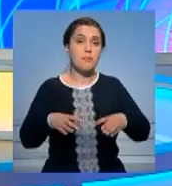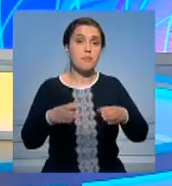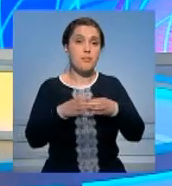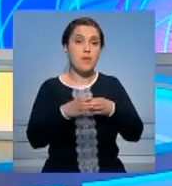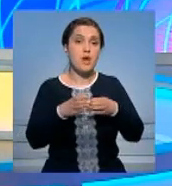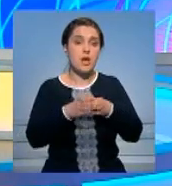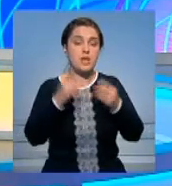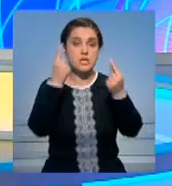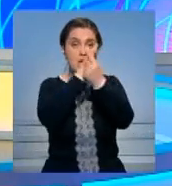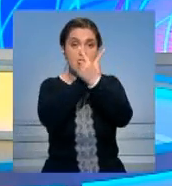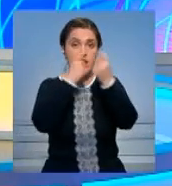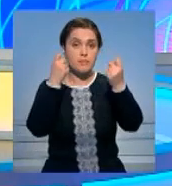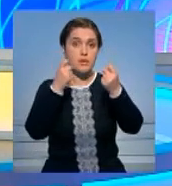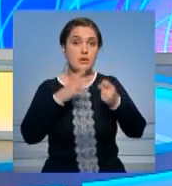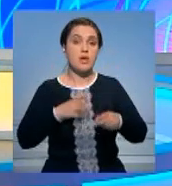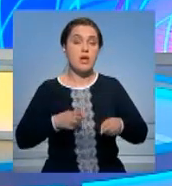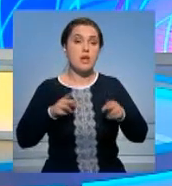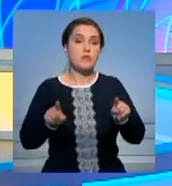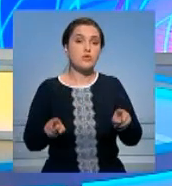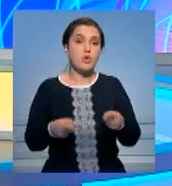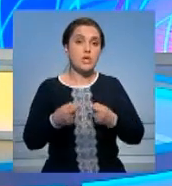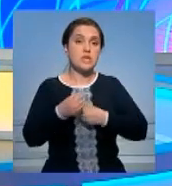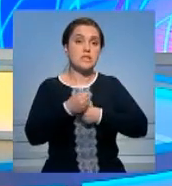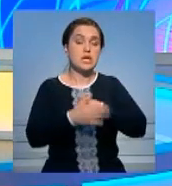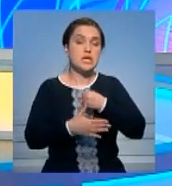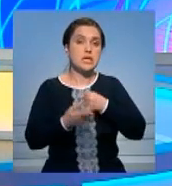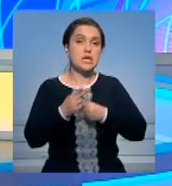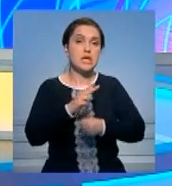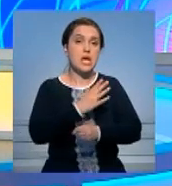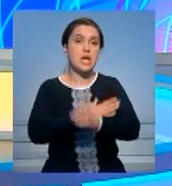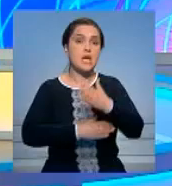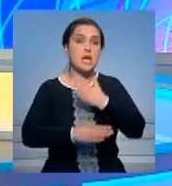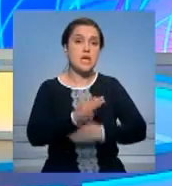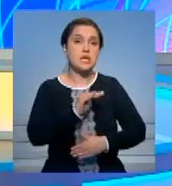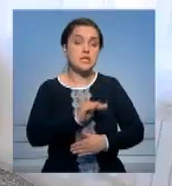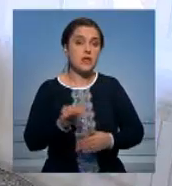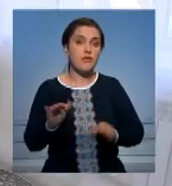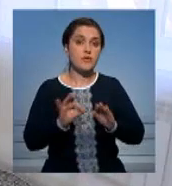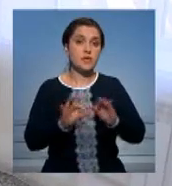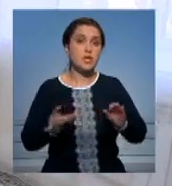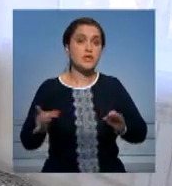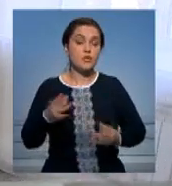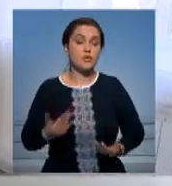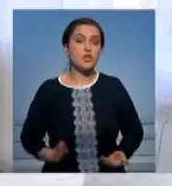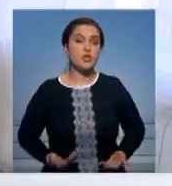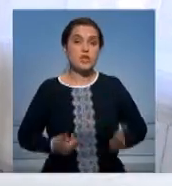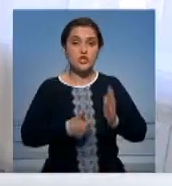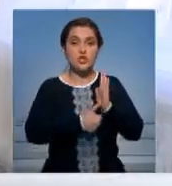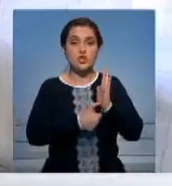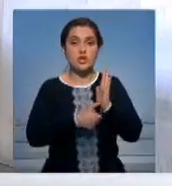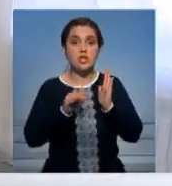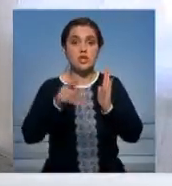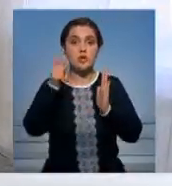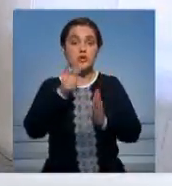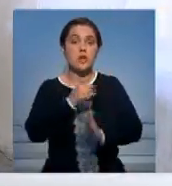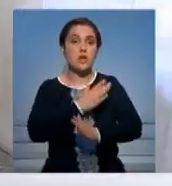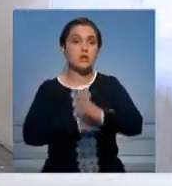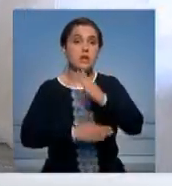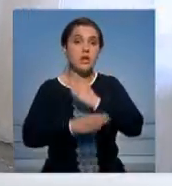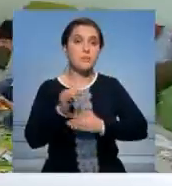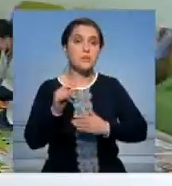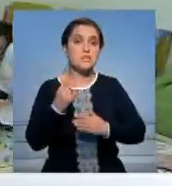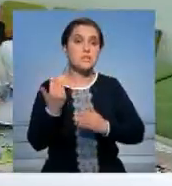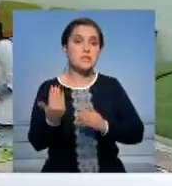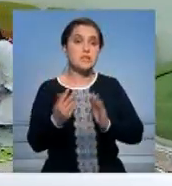партии Маулен Ашимбаев сообщил в ходе визита в реабилитационные центры для особенных детей. По его словам, в республике проживают больше 600 тысяч людей с